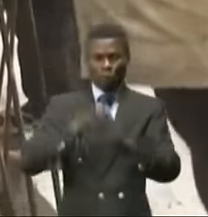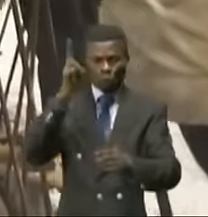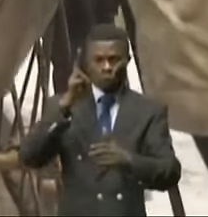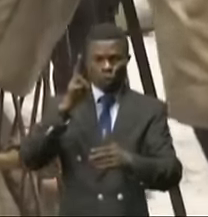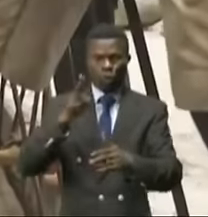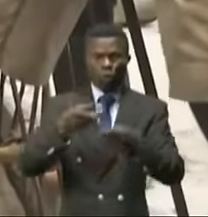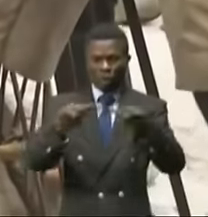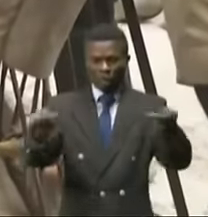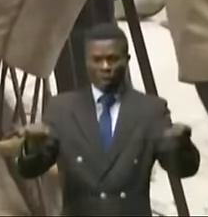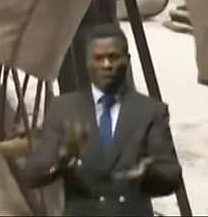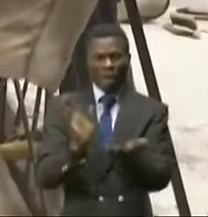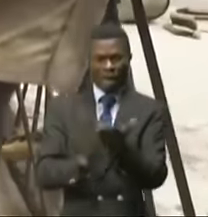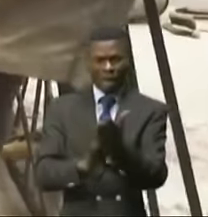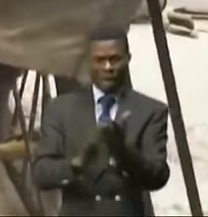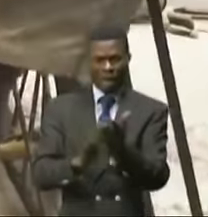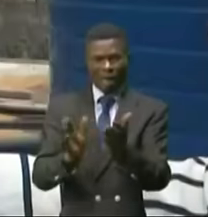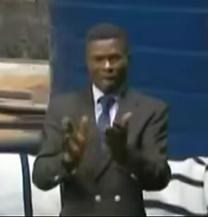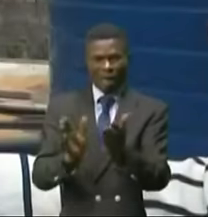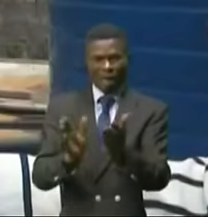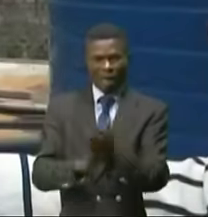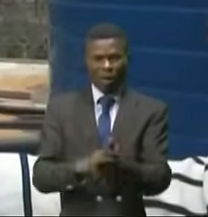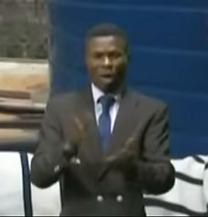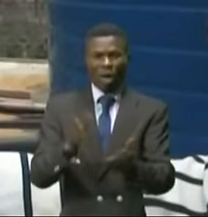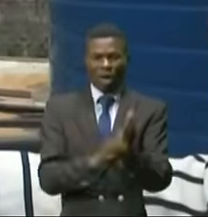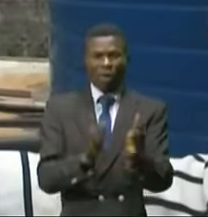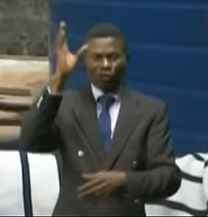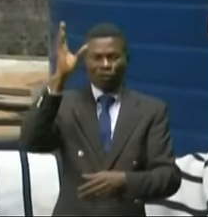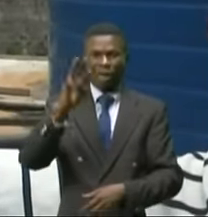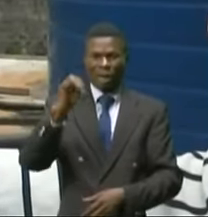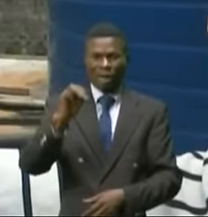école à Massimanimba.